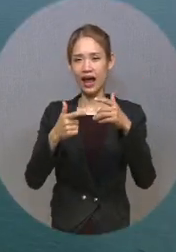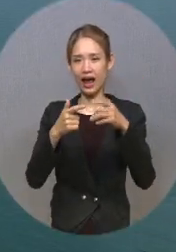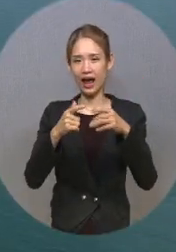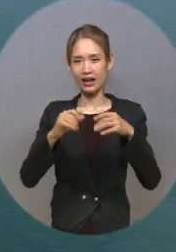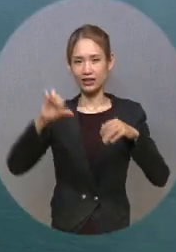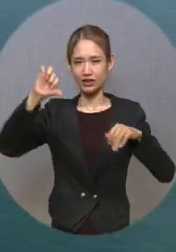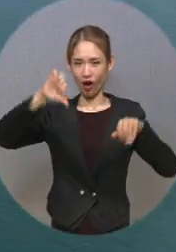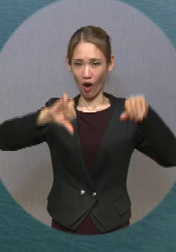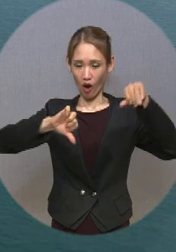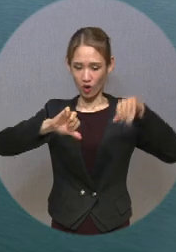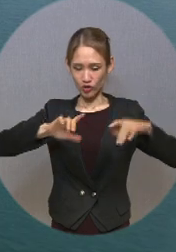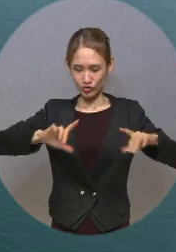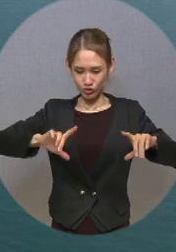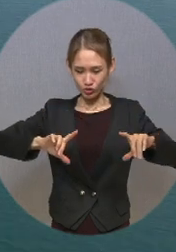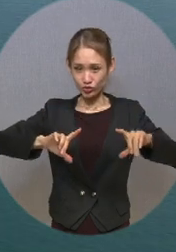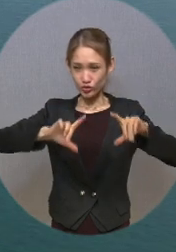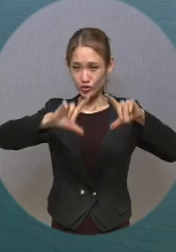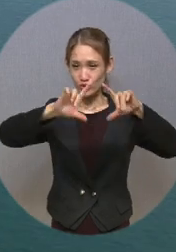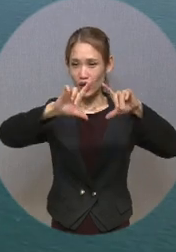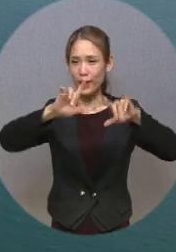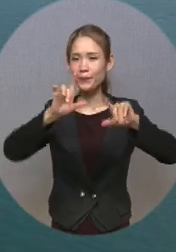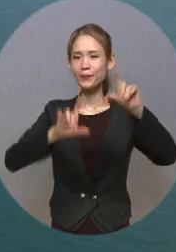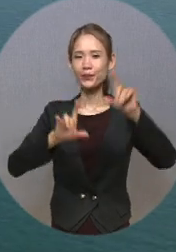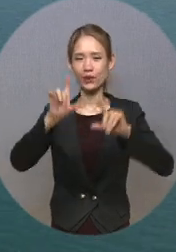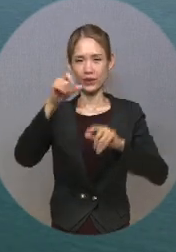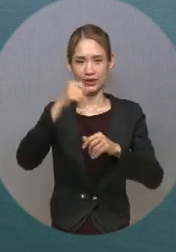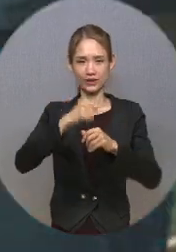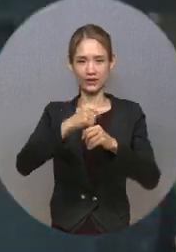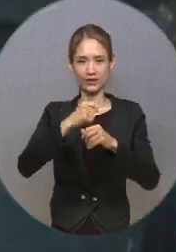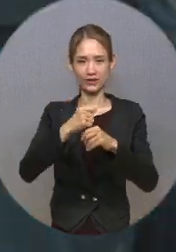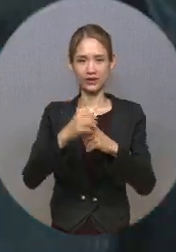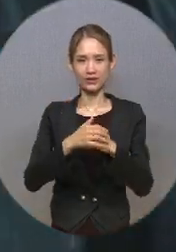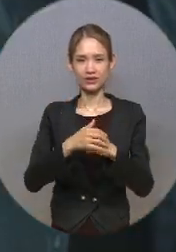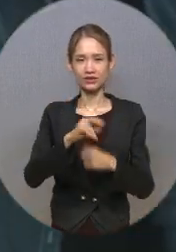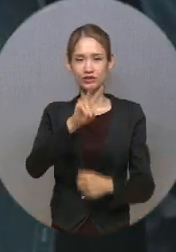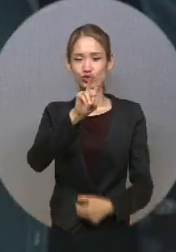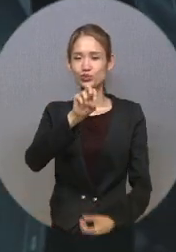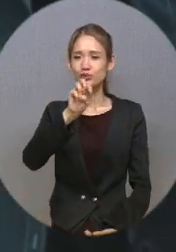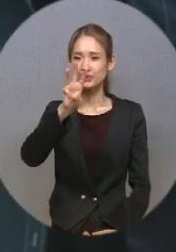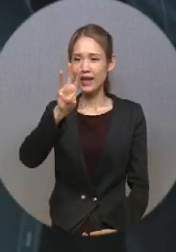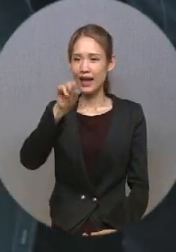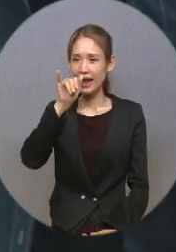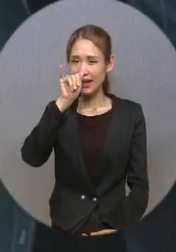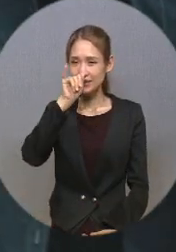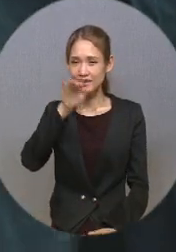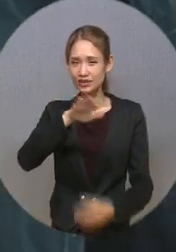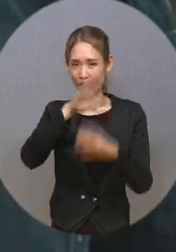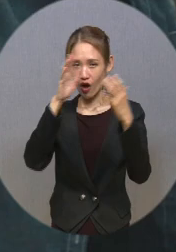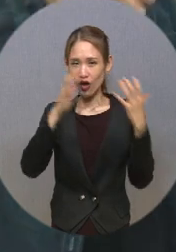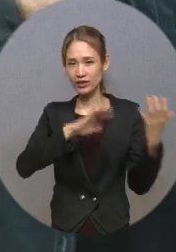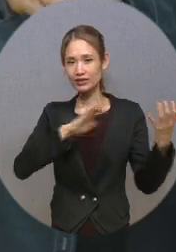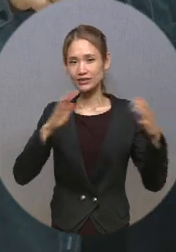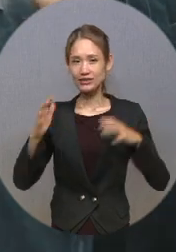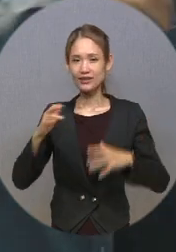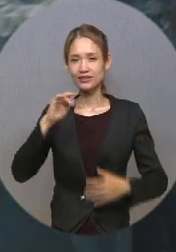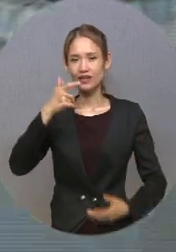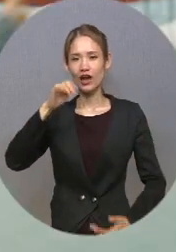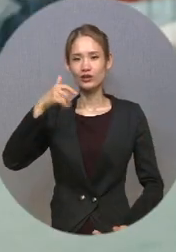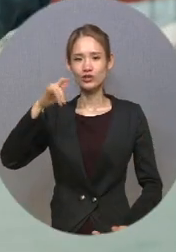거꾸로 V자 형태로 저 선창이 보이죠 저게? 네, 네. 대나무예요? 예, 네. 23개가 있어요. 전 세계적으로 여기하고 3000포밖에